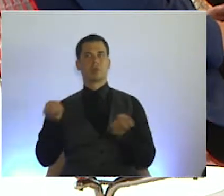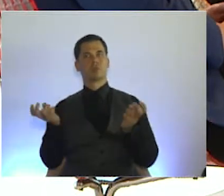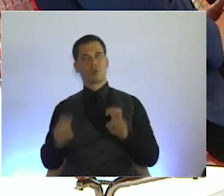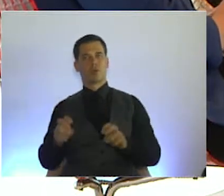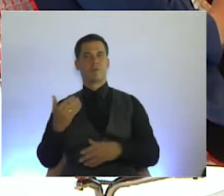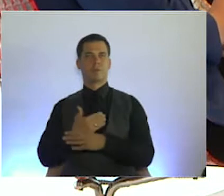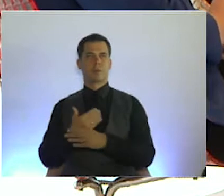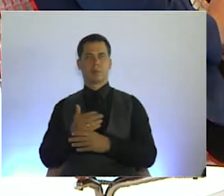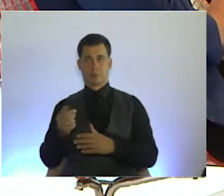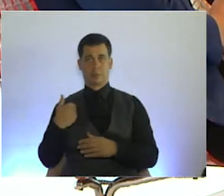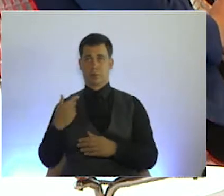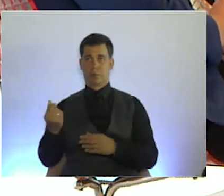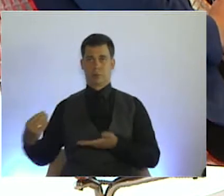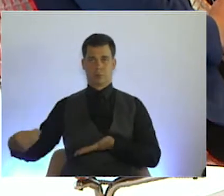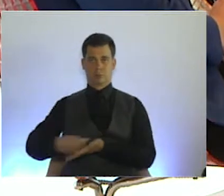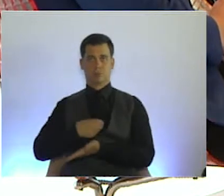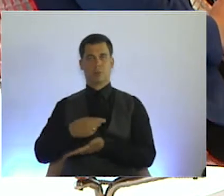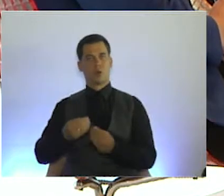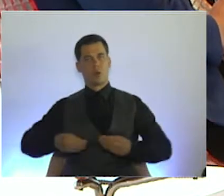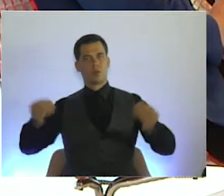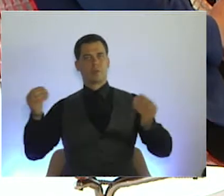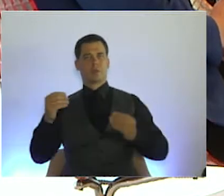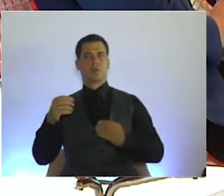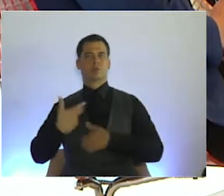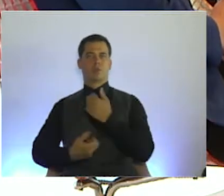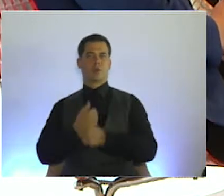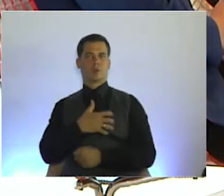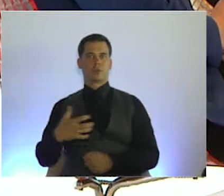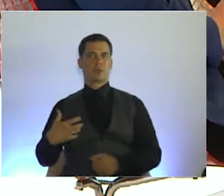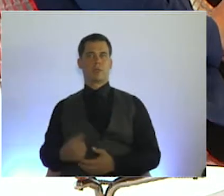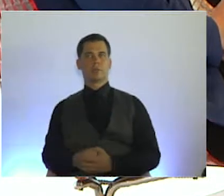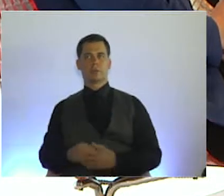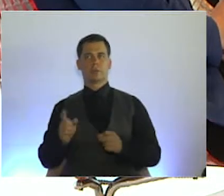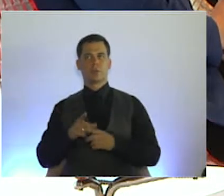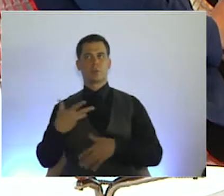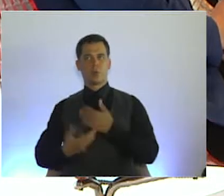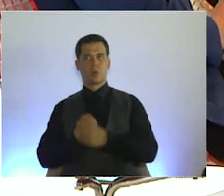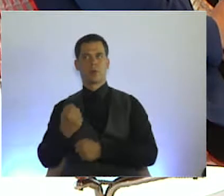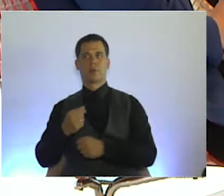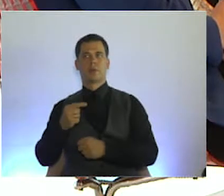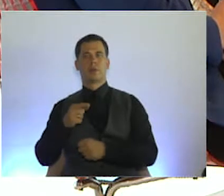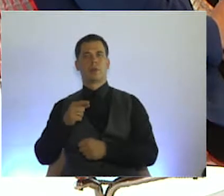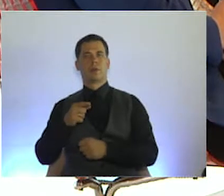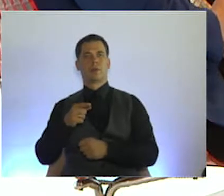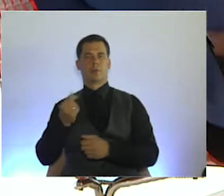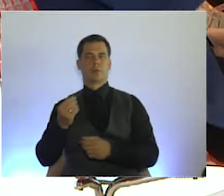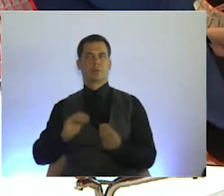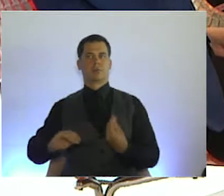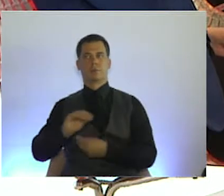środków na rozwój działalności gospodarczej i na uruchamianie środków w tej